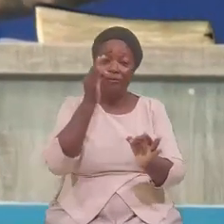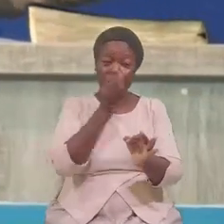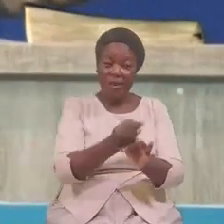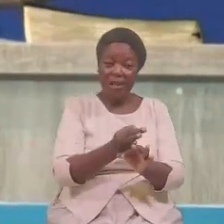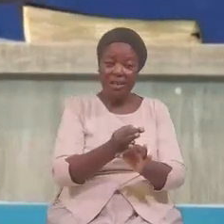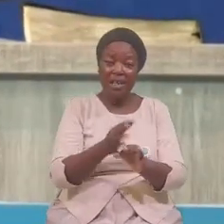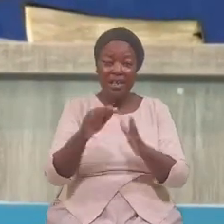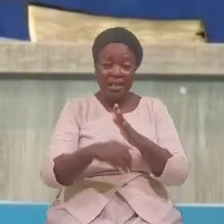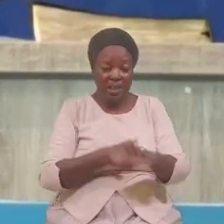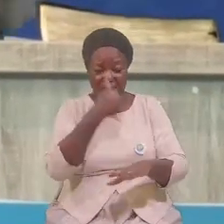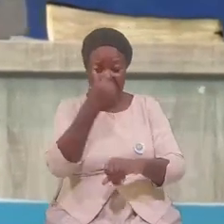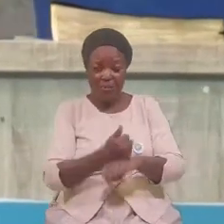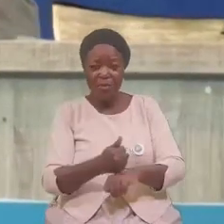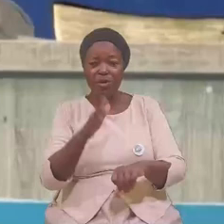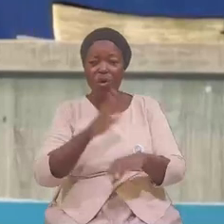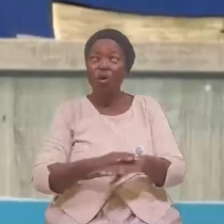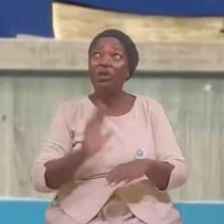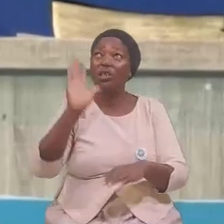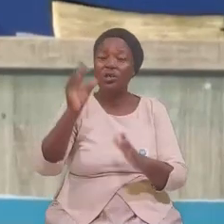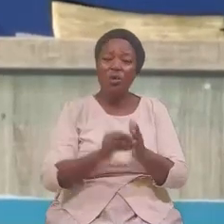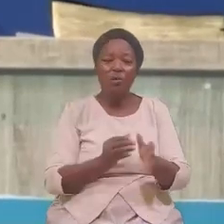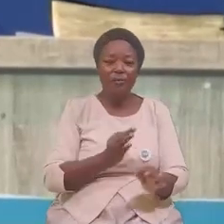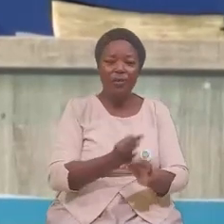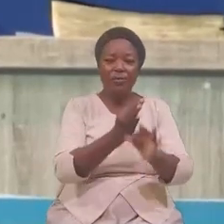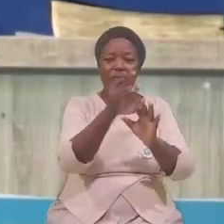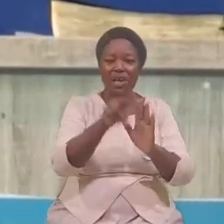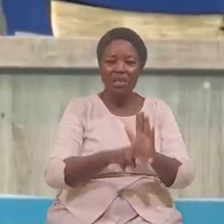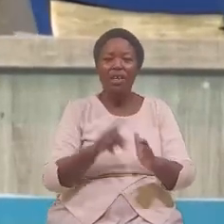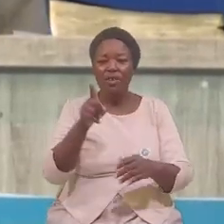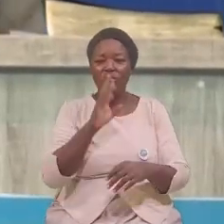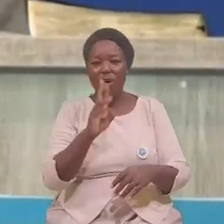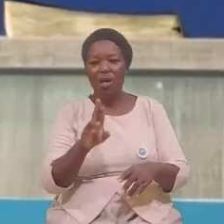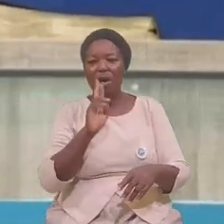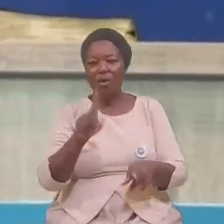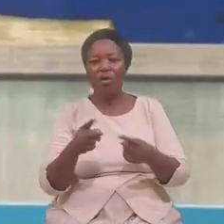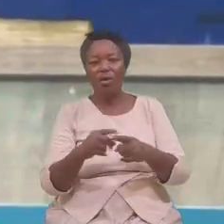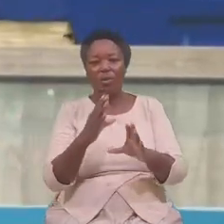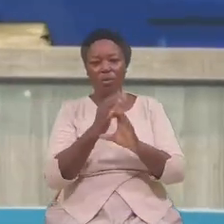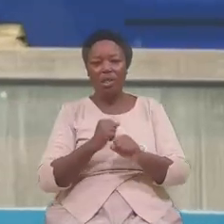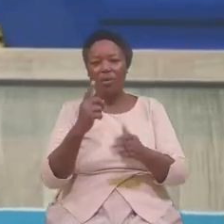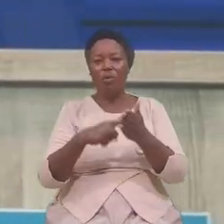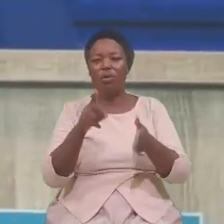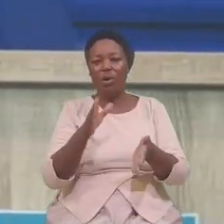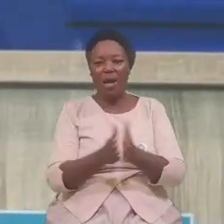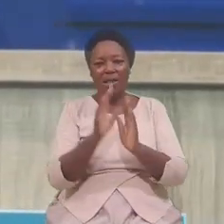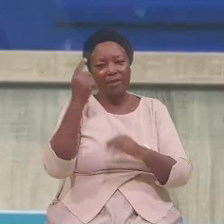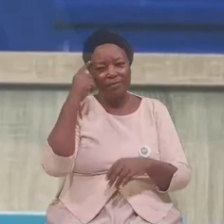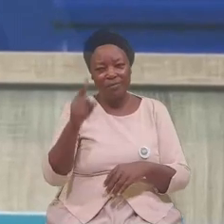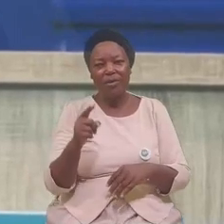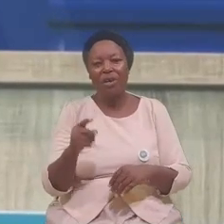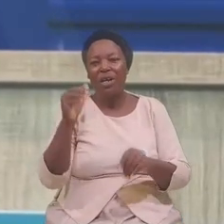sur sa fidélité, tu vas recevoir ce que tu demandes au nom